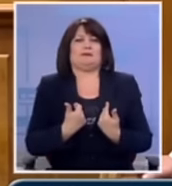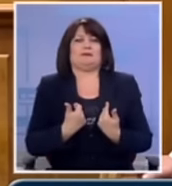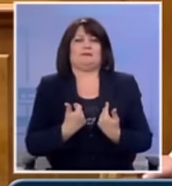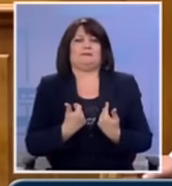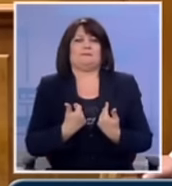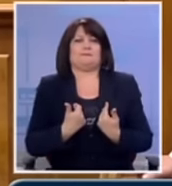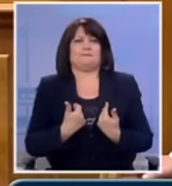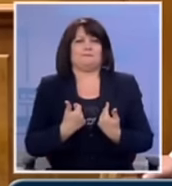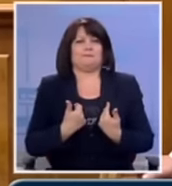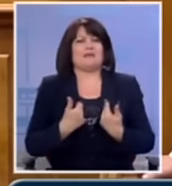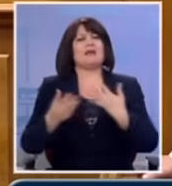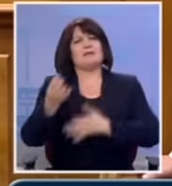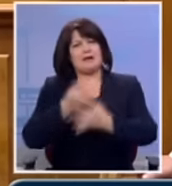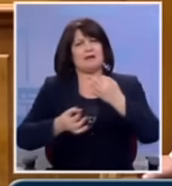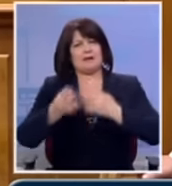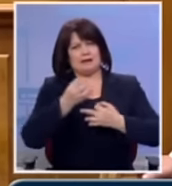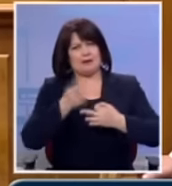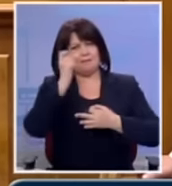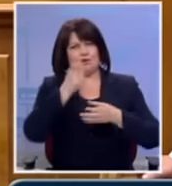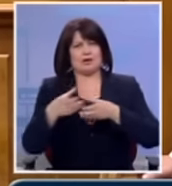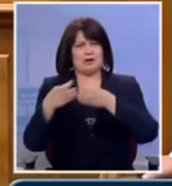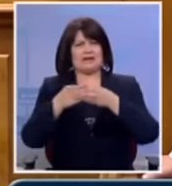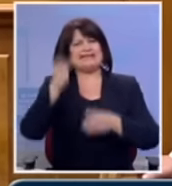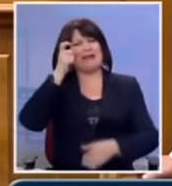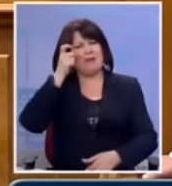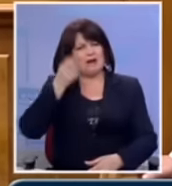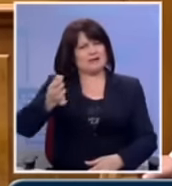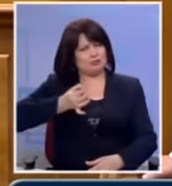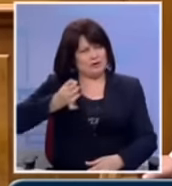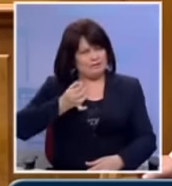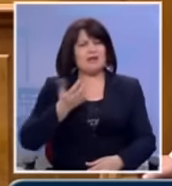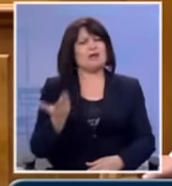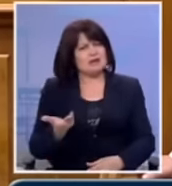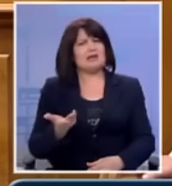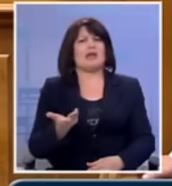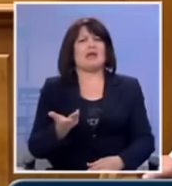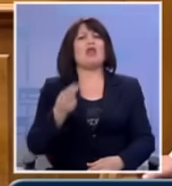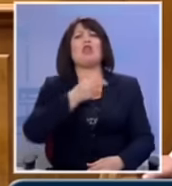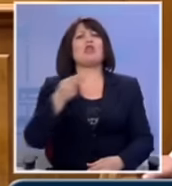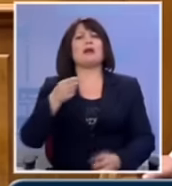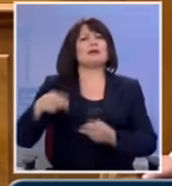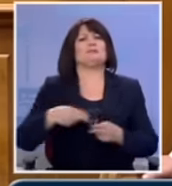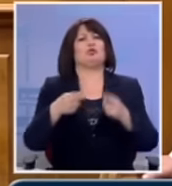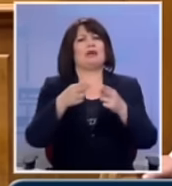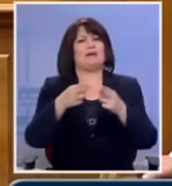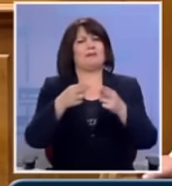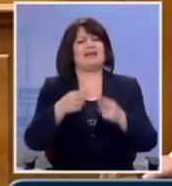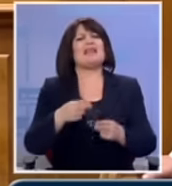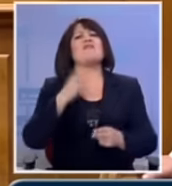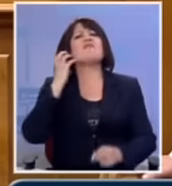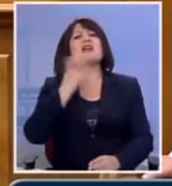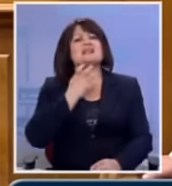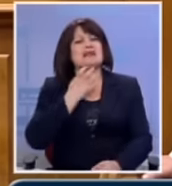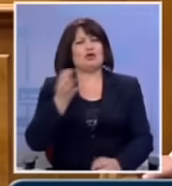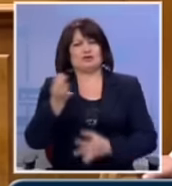Από τις τοποθετήσεις κυρίως του κυρίου Σαμαρά αλλά και του κυρίου Θοδωράκη και του κυρίου Βενιζέλου